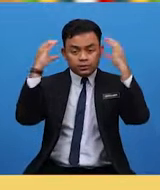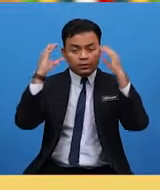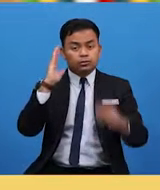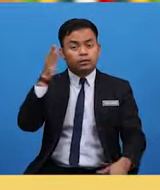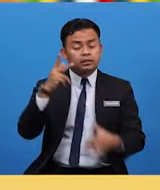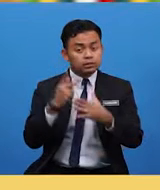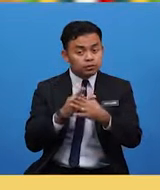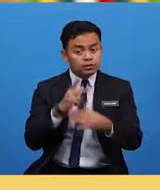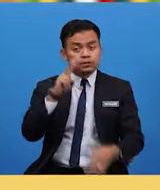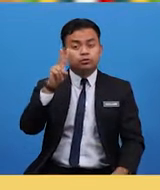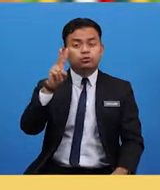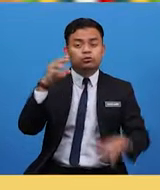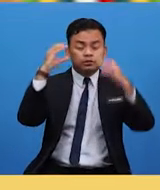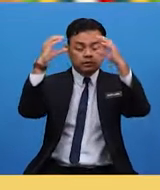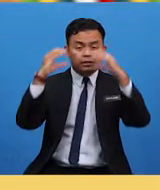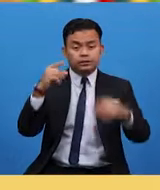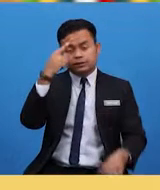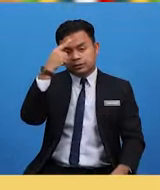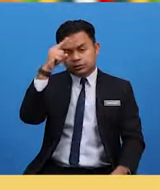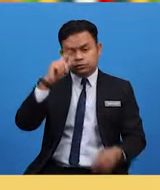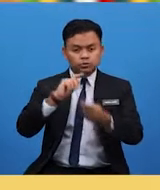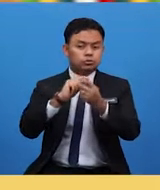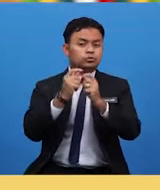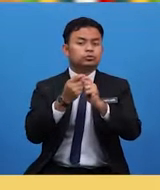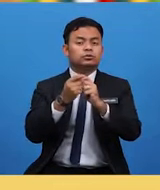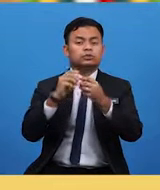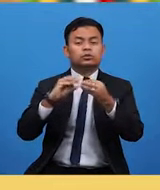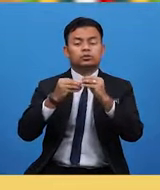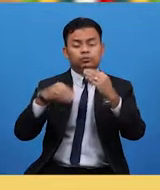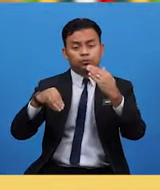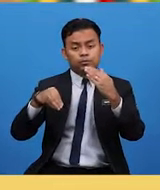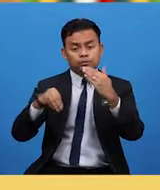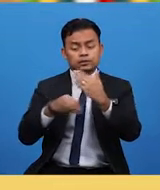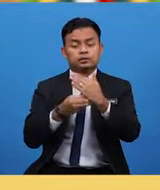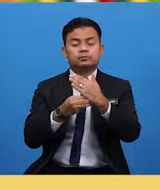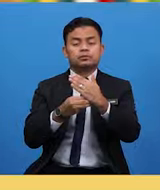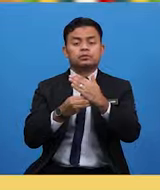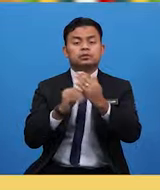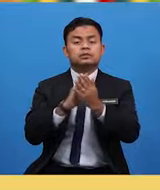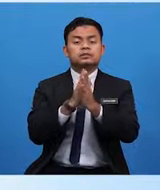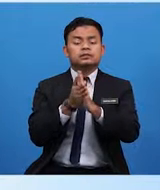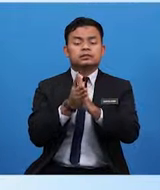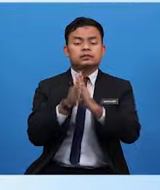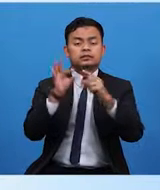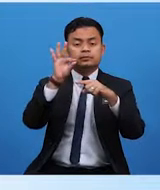untuk menukar nomor bercampur kepada pecahan tak wajar